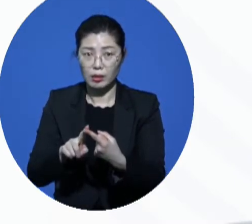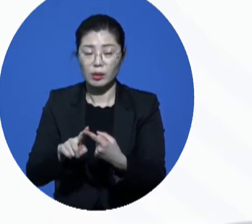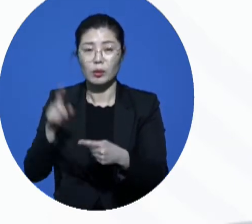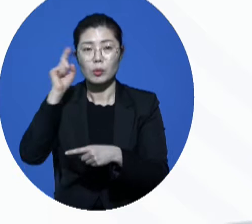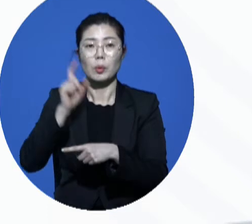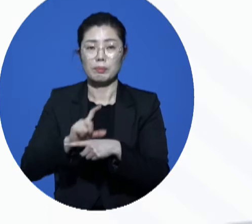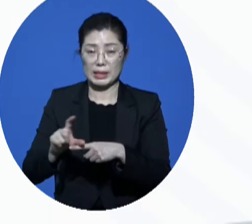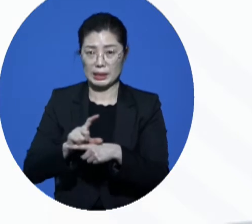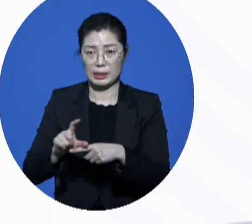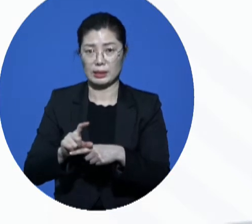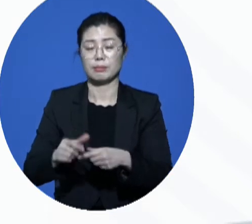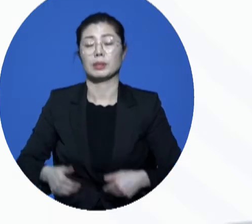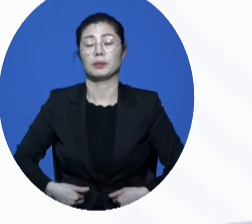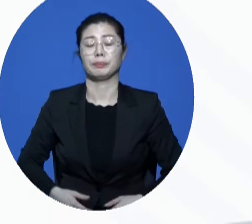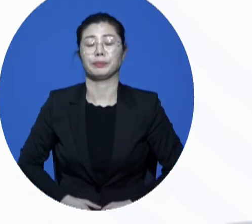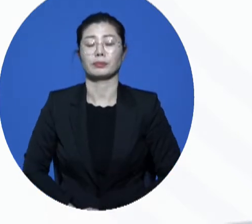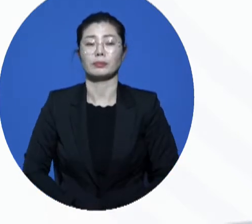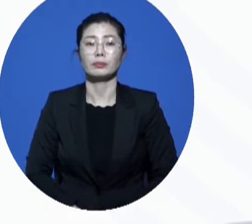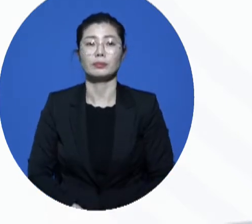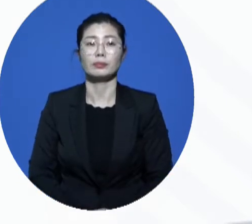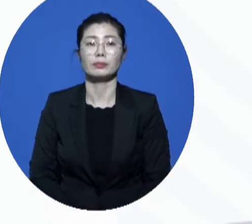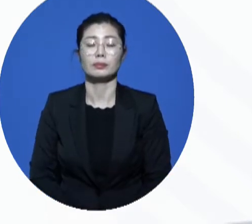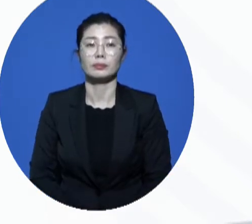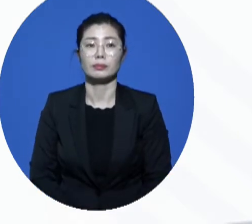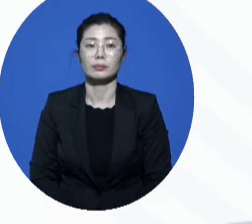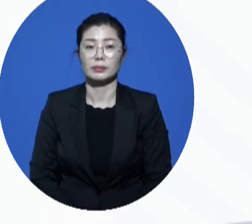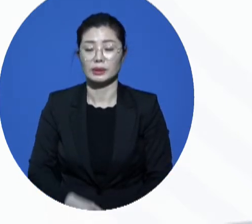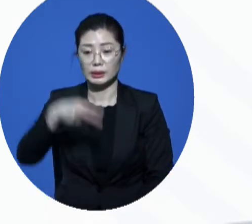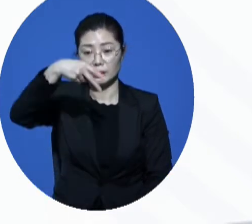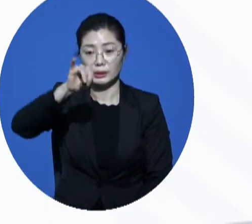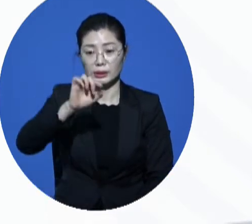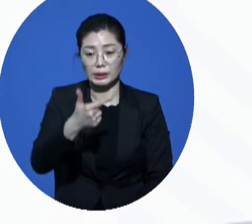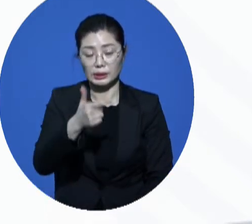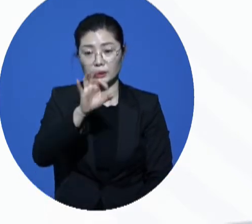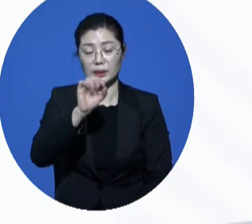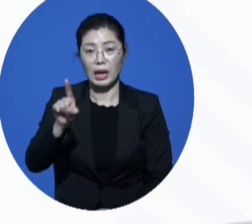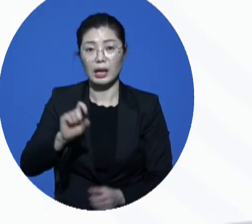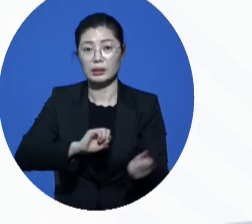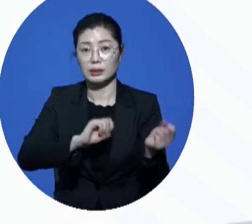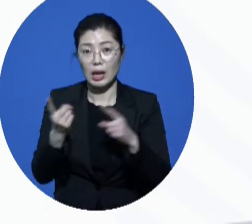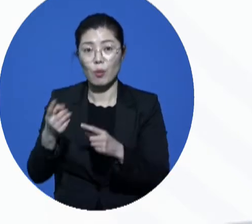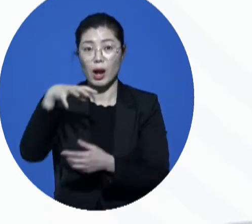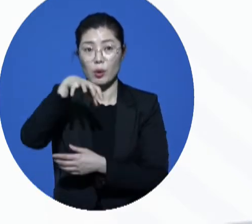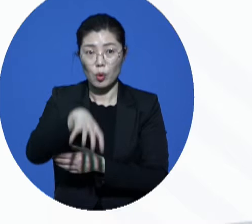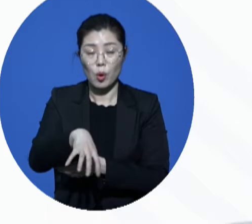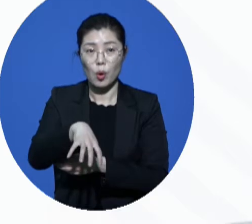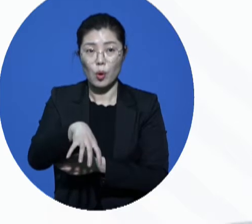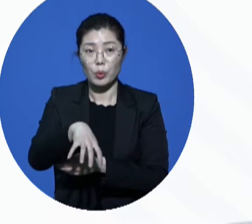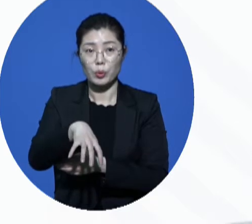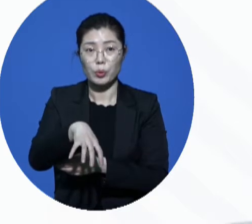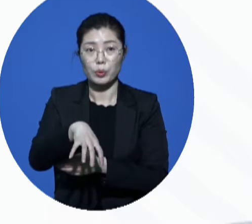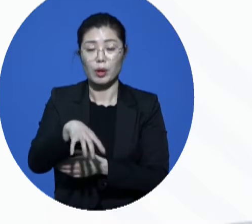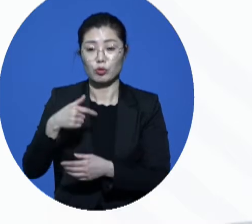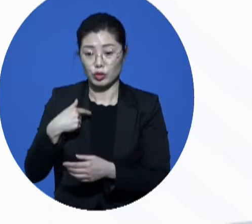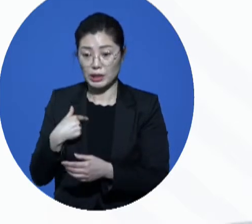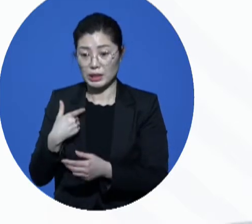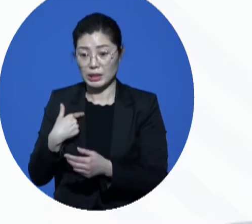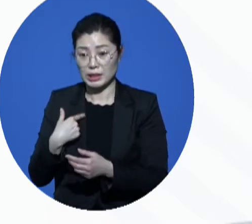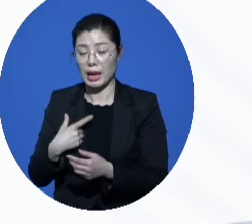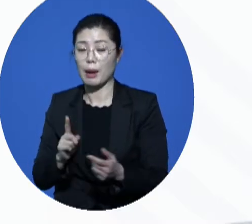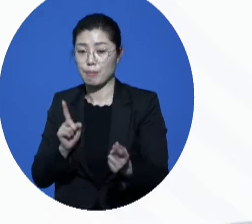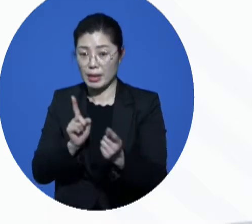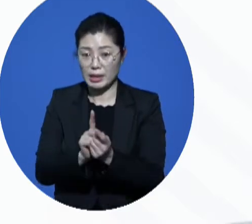없겠다라는 생각을 하게 됩니다. 신화 재활원과 공감과의 만남은 2016년부터 시작이